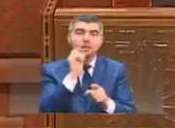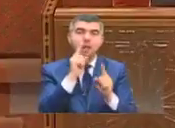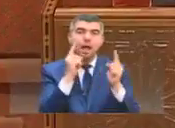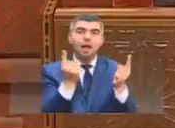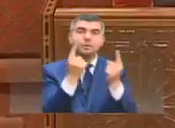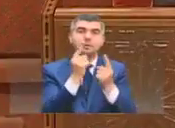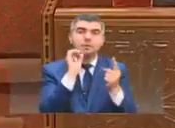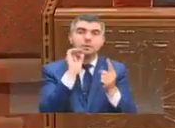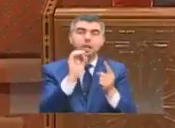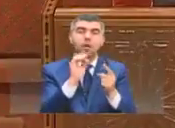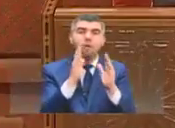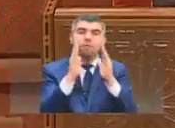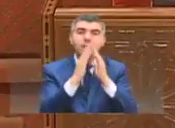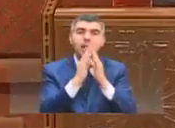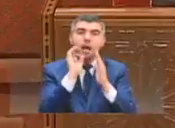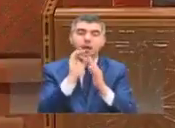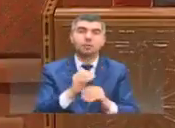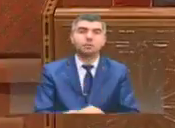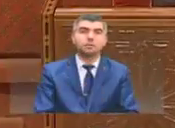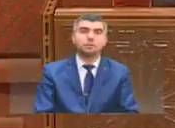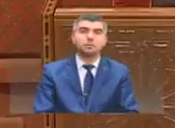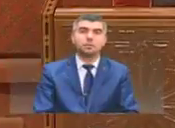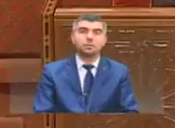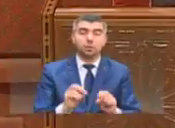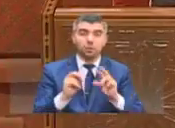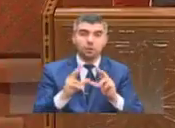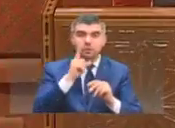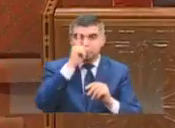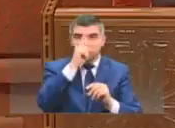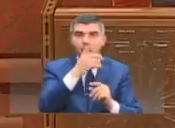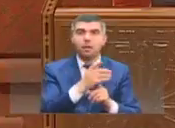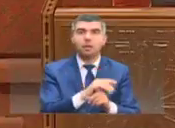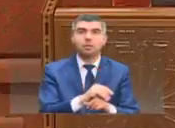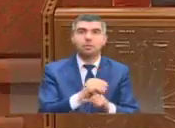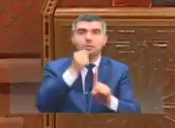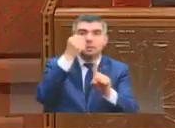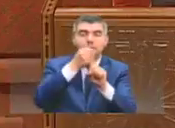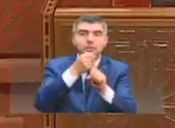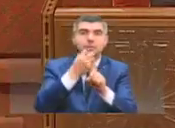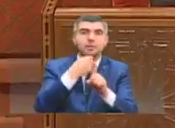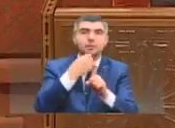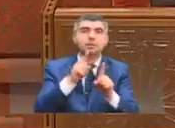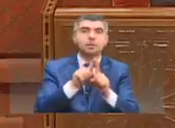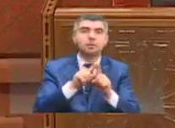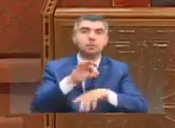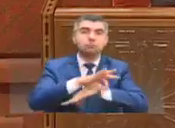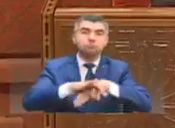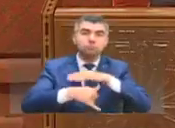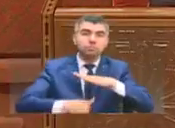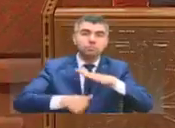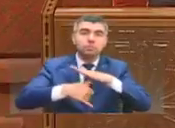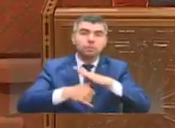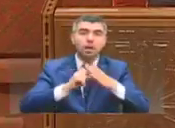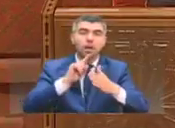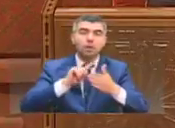إلى ربط فردي داخل مسكنه، وحنا واعيين بهذه المسألة هذه اللي كيشرف عليها مباشرة المكتب الوطني للكهرباء والماء الصالح للشرب،